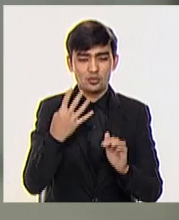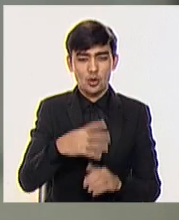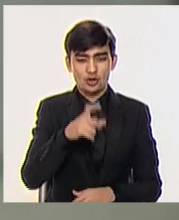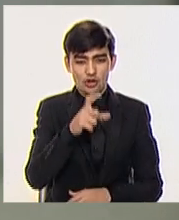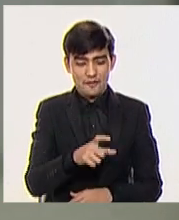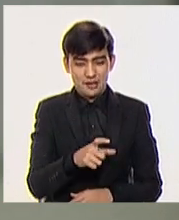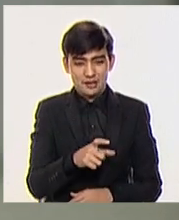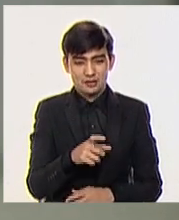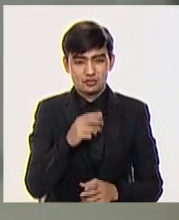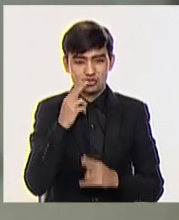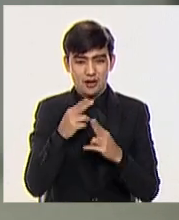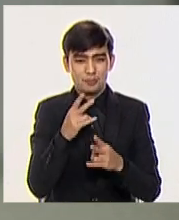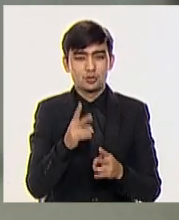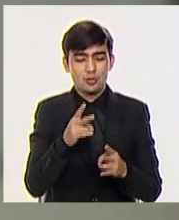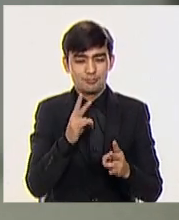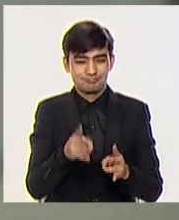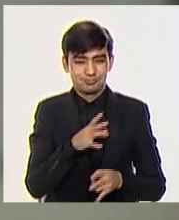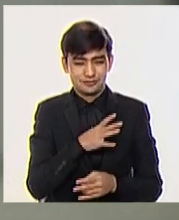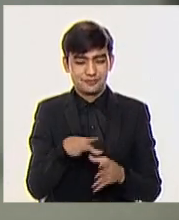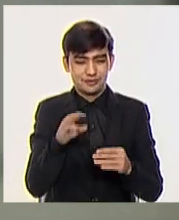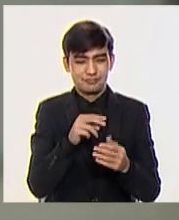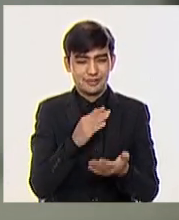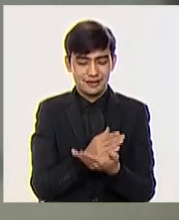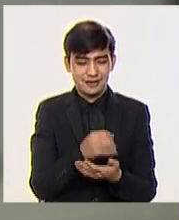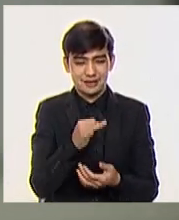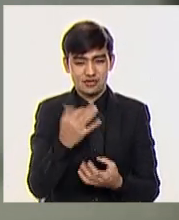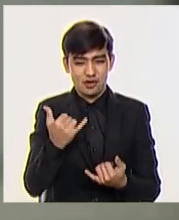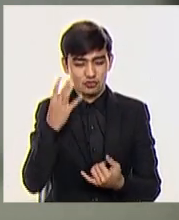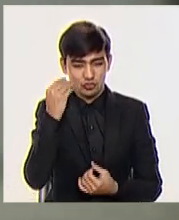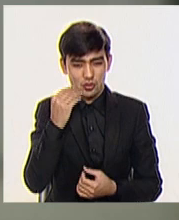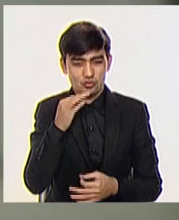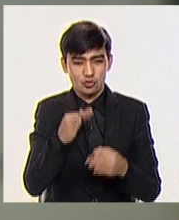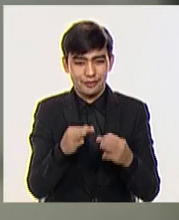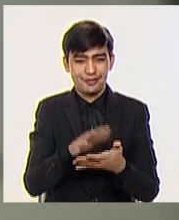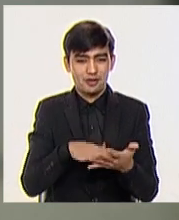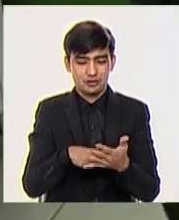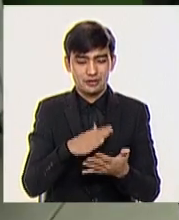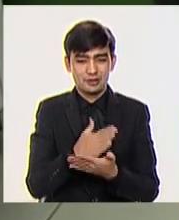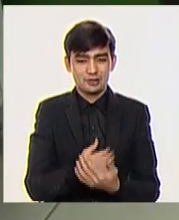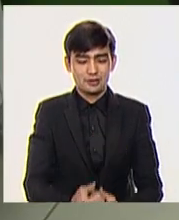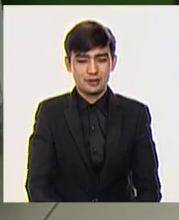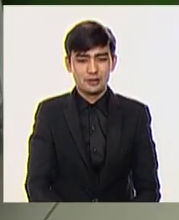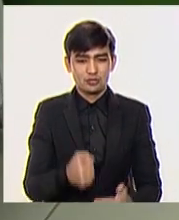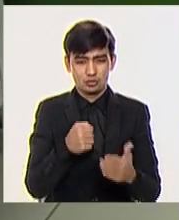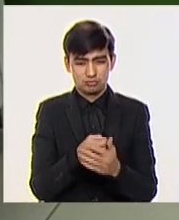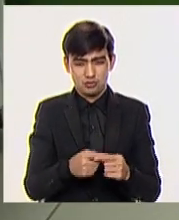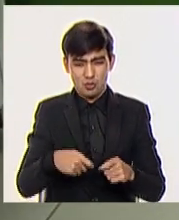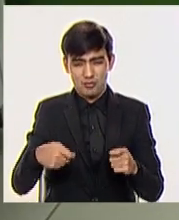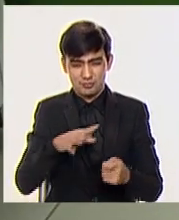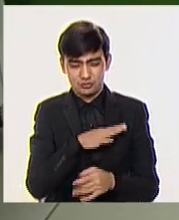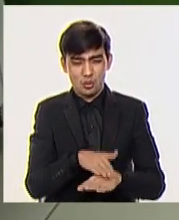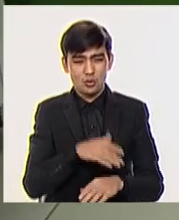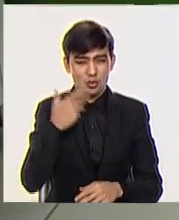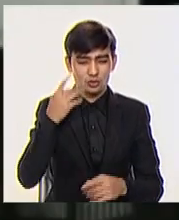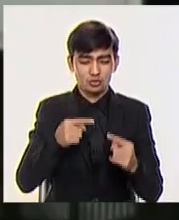азамат жәбірленуші ретінде танылған. Қазіргі саңда сот тергеуі әлі де жалғасуда. Ұзаққа созылған процестің нақты